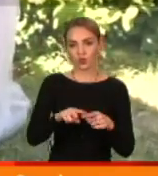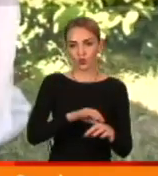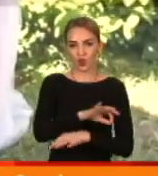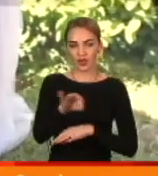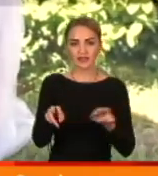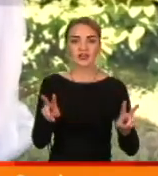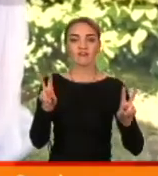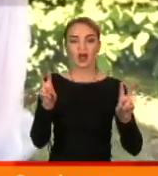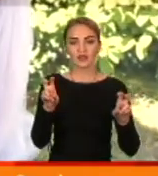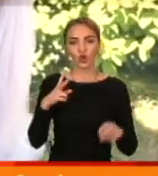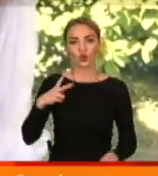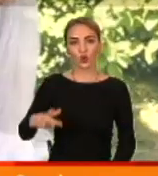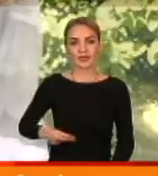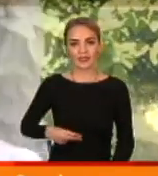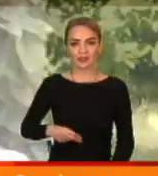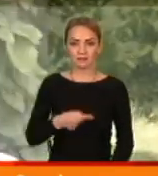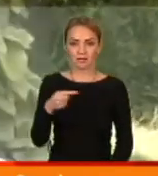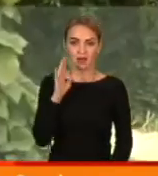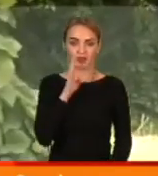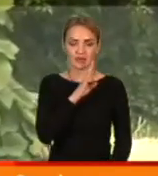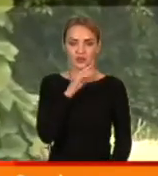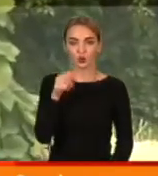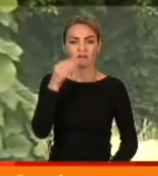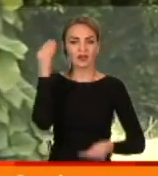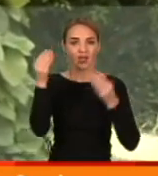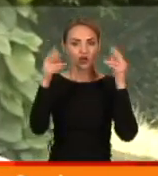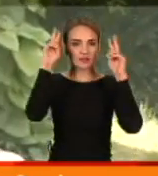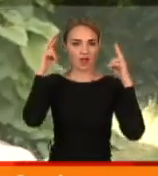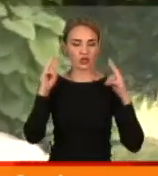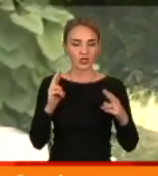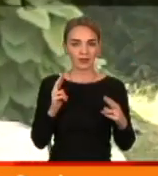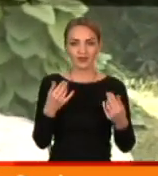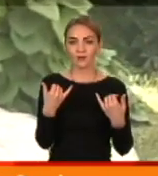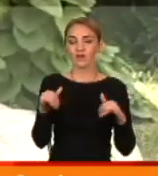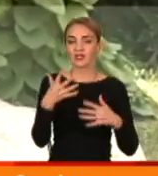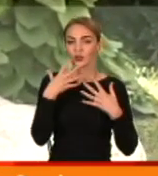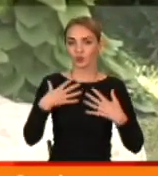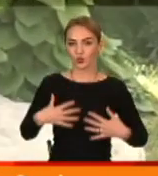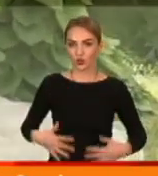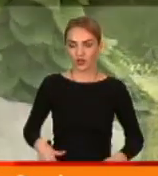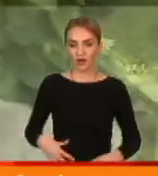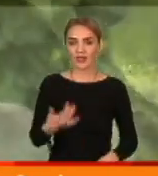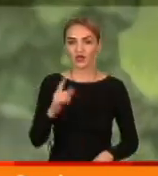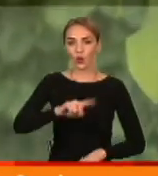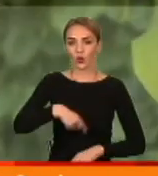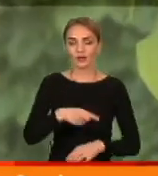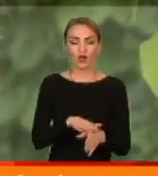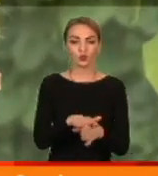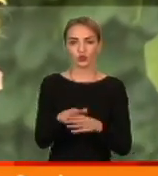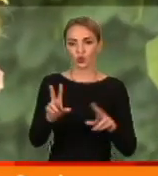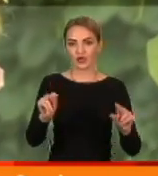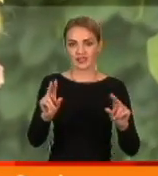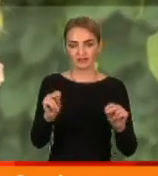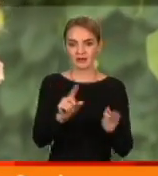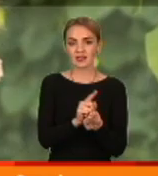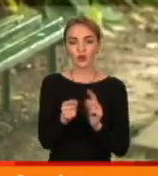проєкті. Називається «Доньки матері». Тут з макіяжем та зачісками у неймовірних сукнях бодай на кілька годин абсолютно